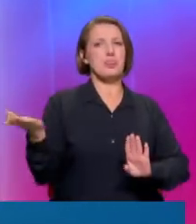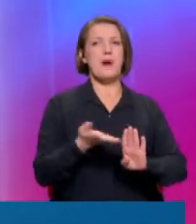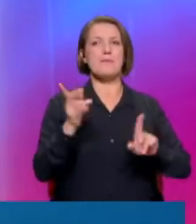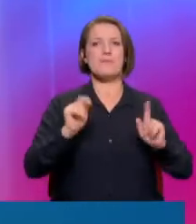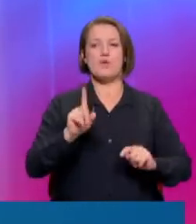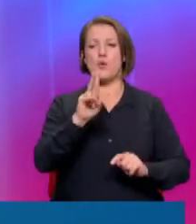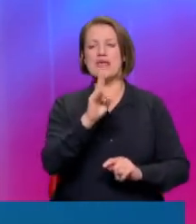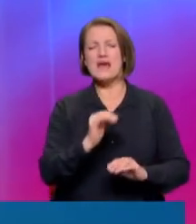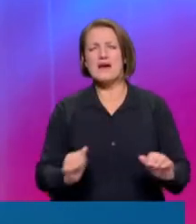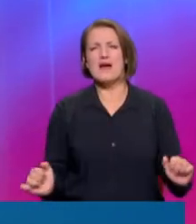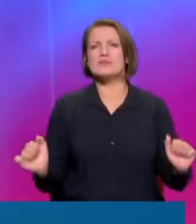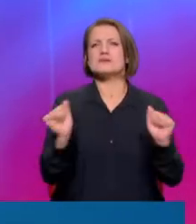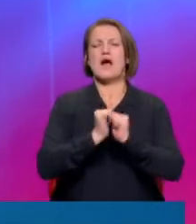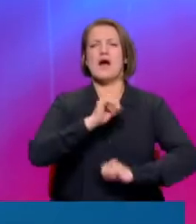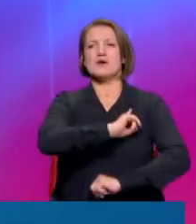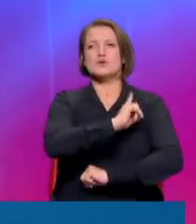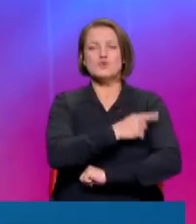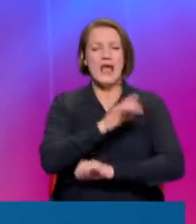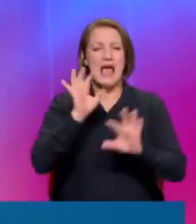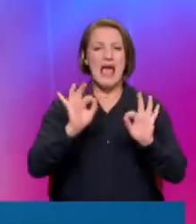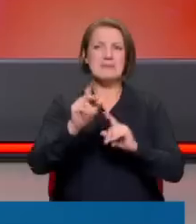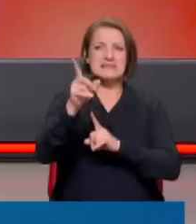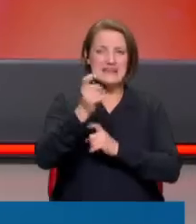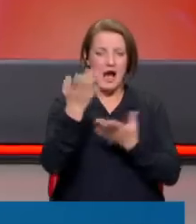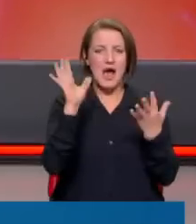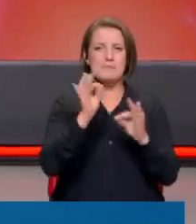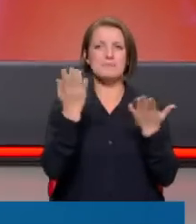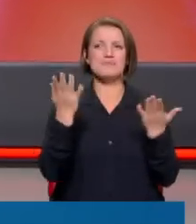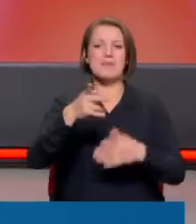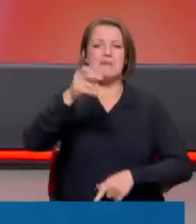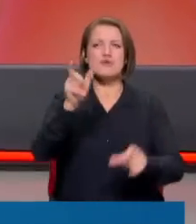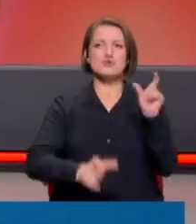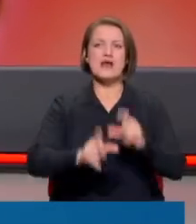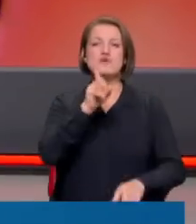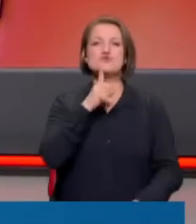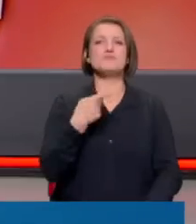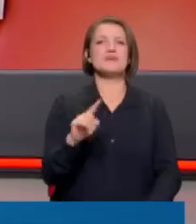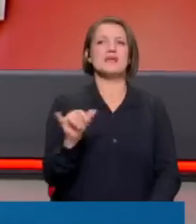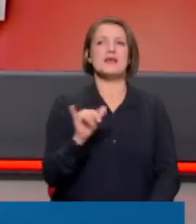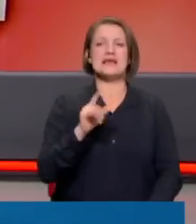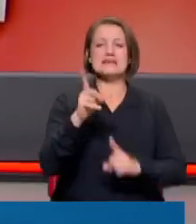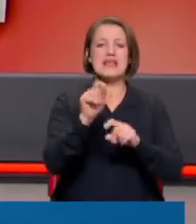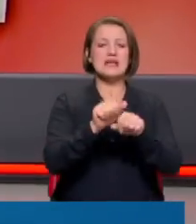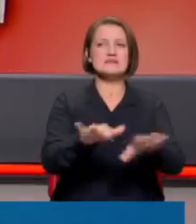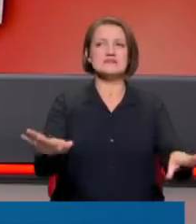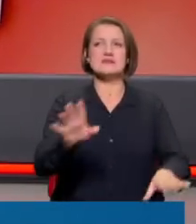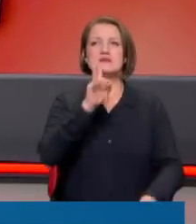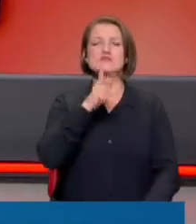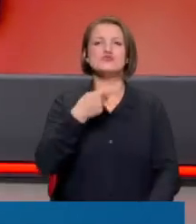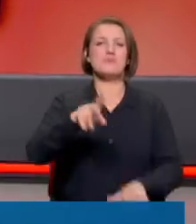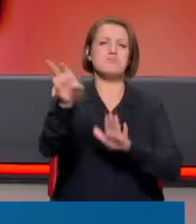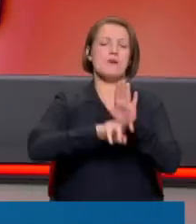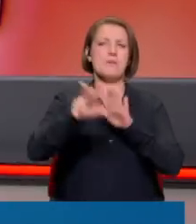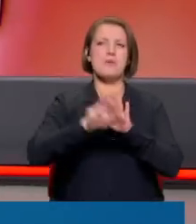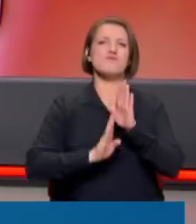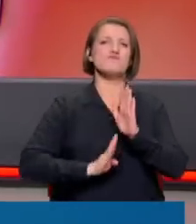12 kat daha güçlendi hem silah açısından hem personel açısından personeli 100.000'e yakın silah sistemi 200.000 rokete